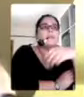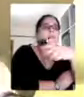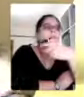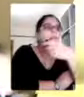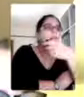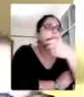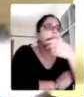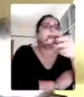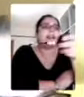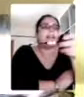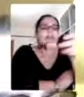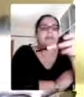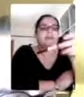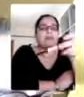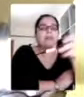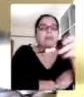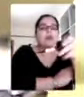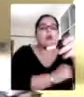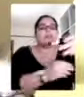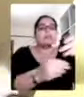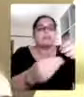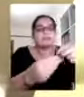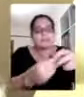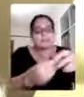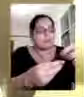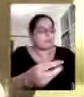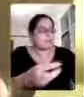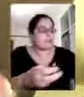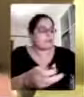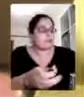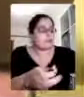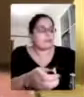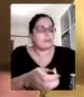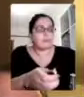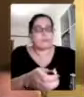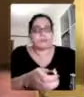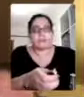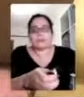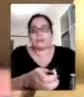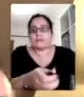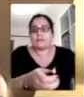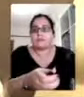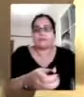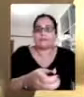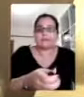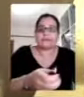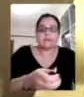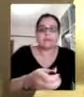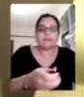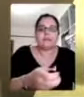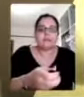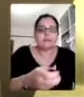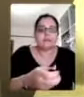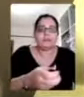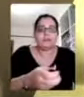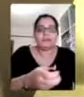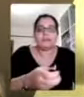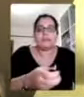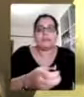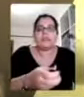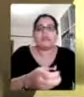kaydıyla. Evet. Bir değil. Paşa Bahçe'de satılan bildiğimiz klasik şey.